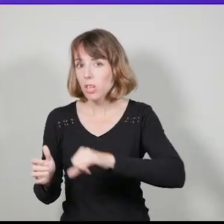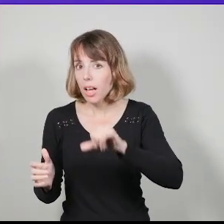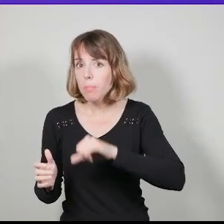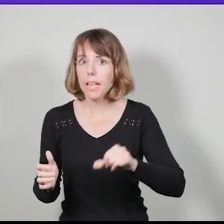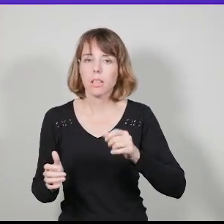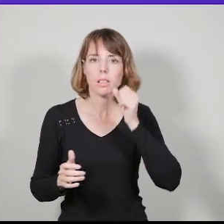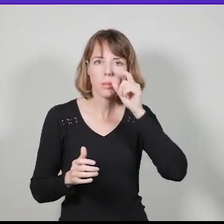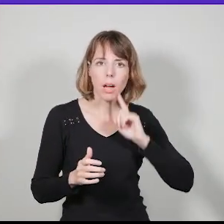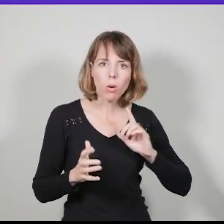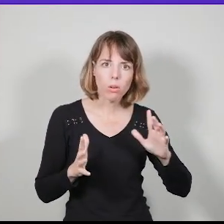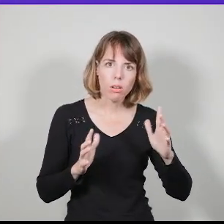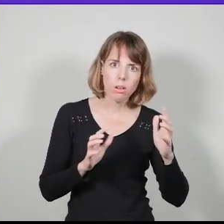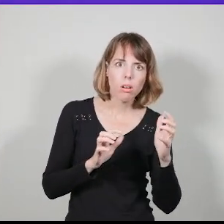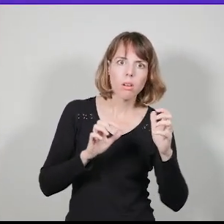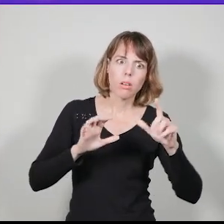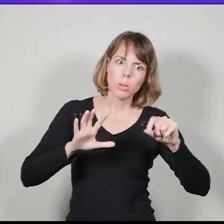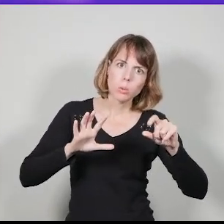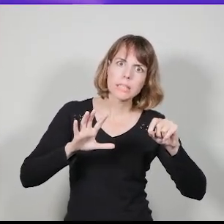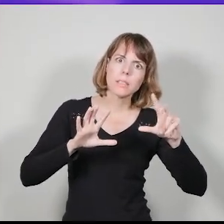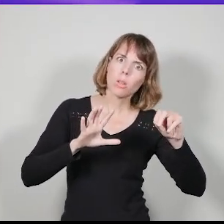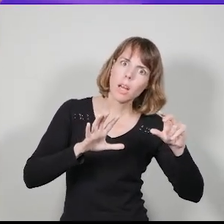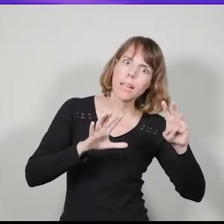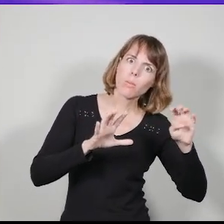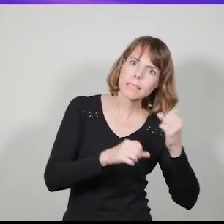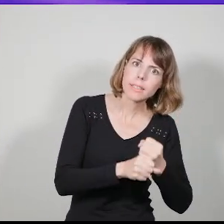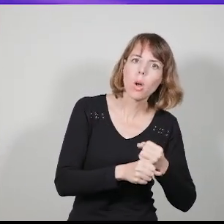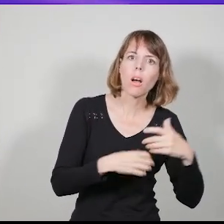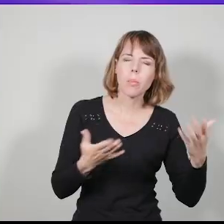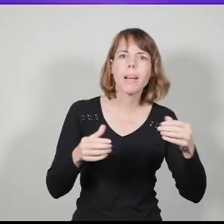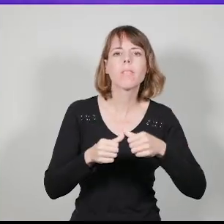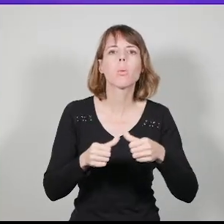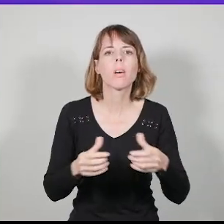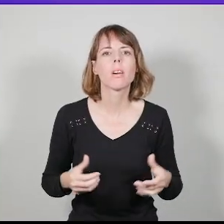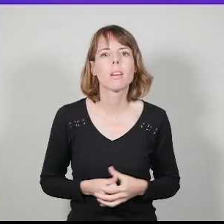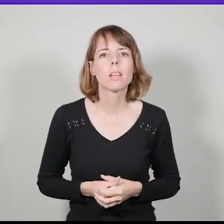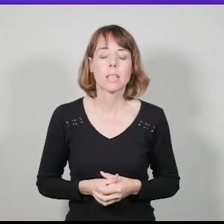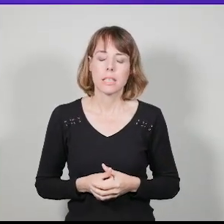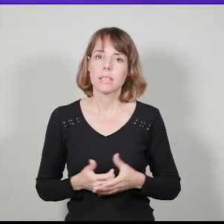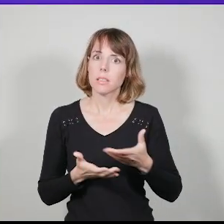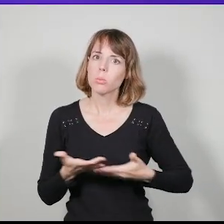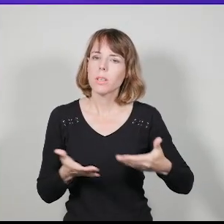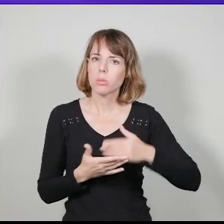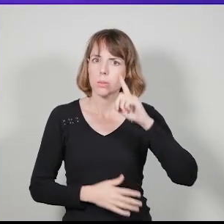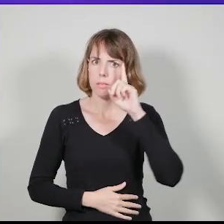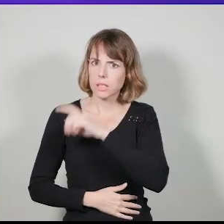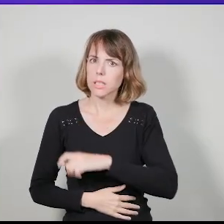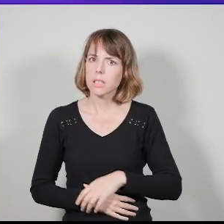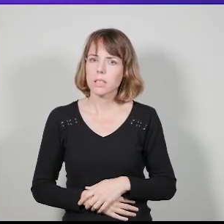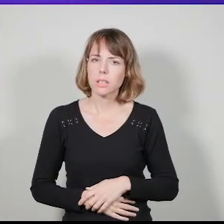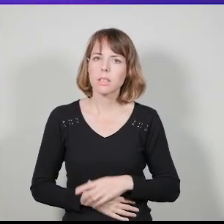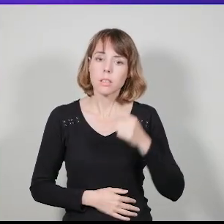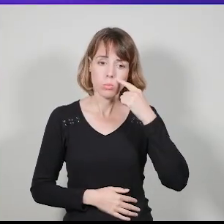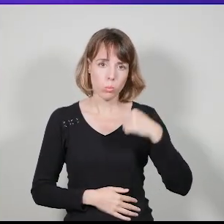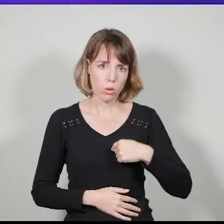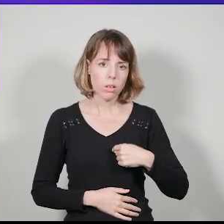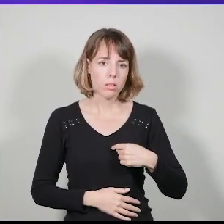ils ont 70, 80, 90. Qu'est-ce qu'on fait? Donc là, il peut y avoir des situations critiques. Moi, je trouve qu'un des intérêts que je vois